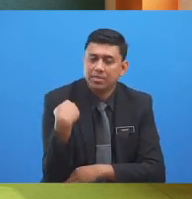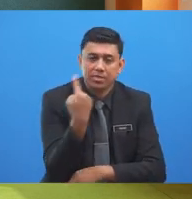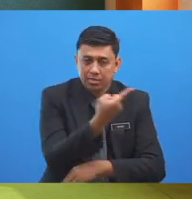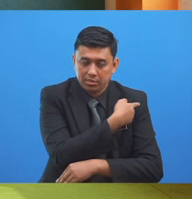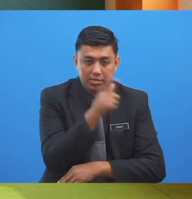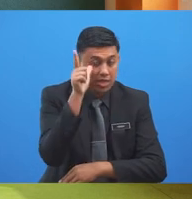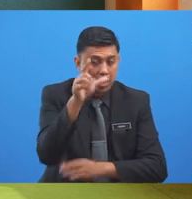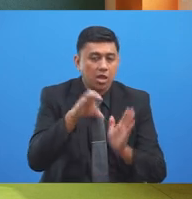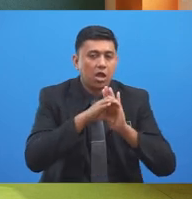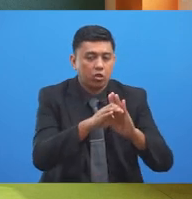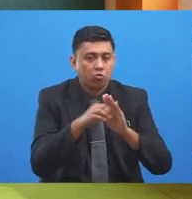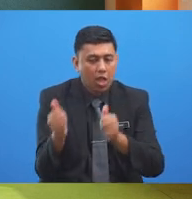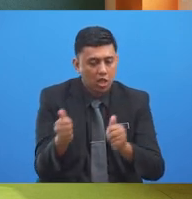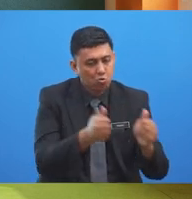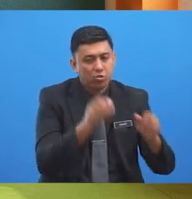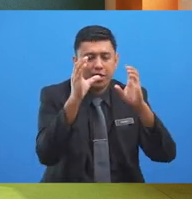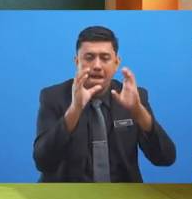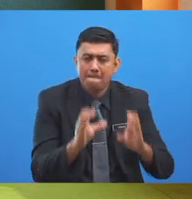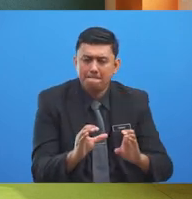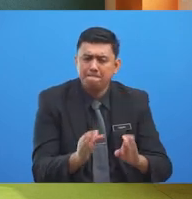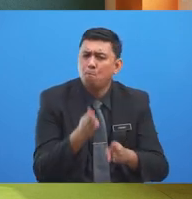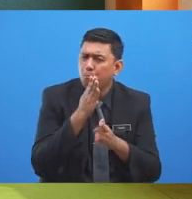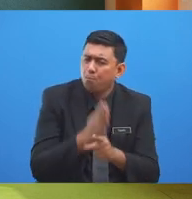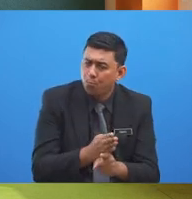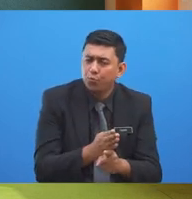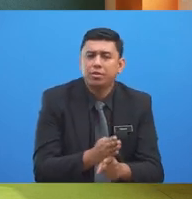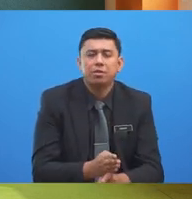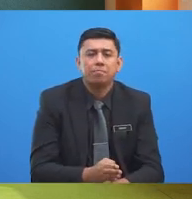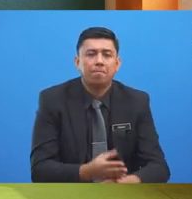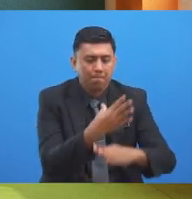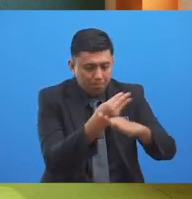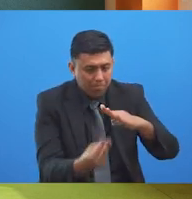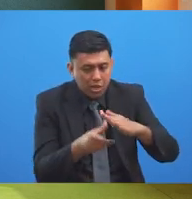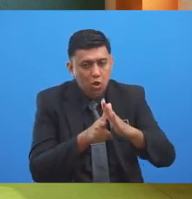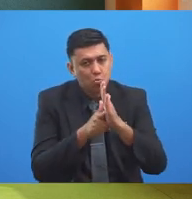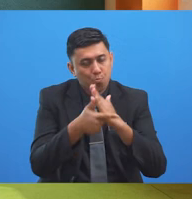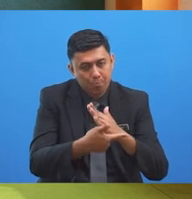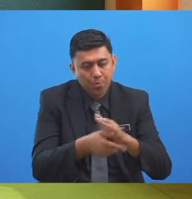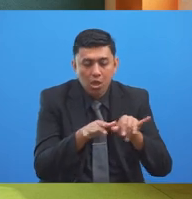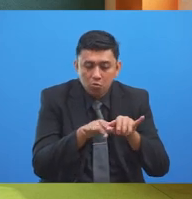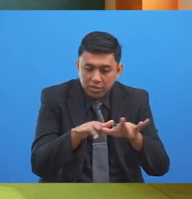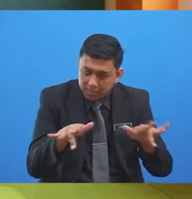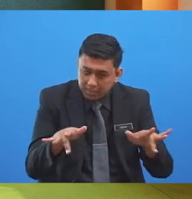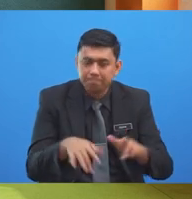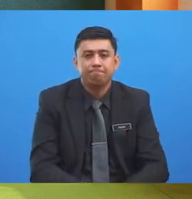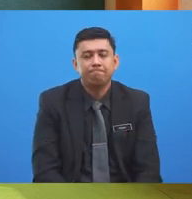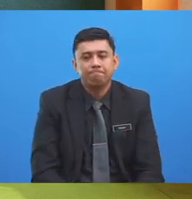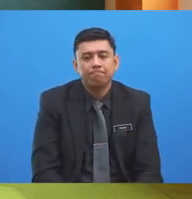lihat contoh atau cara yang membenarkan input melalui papan